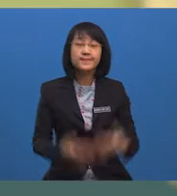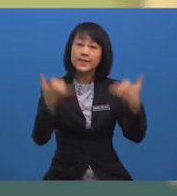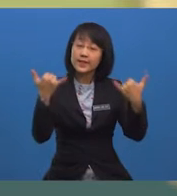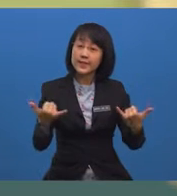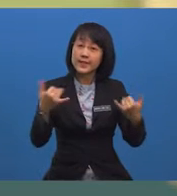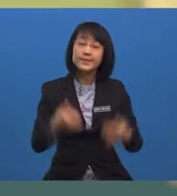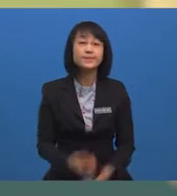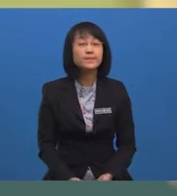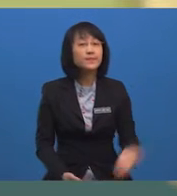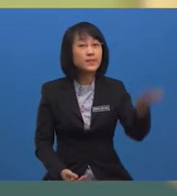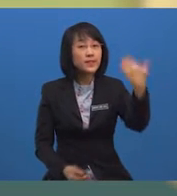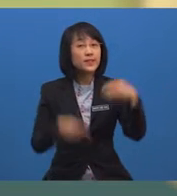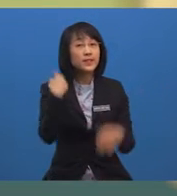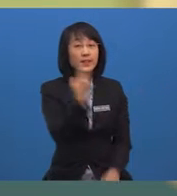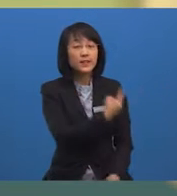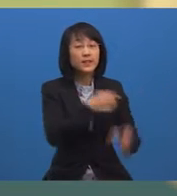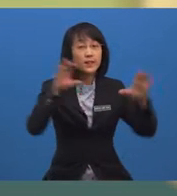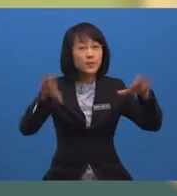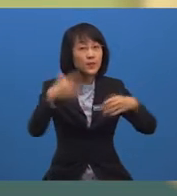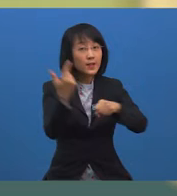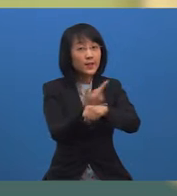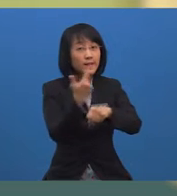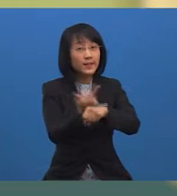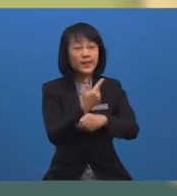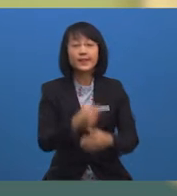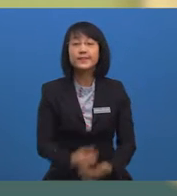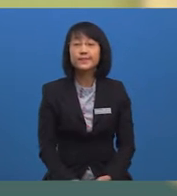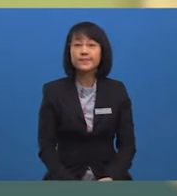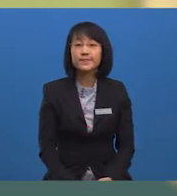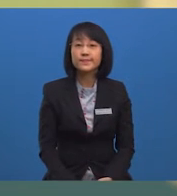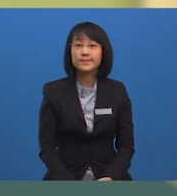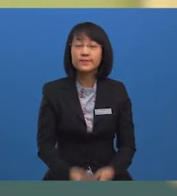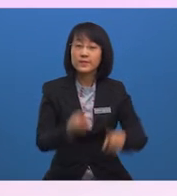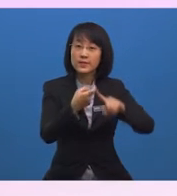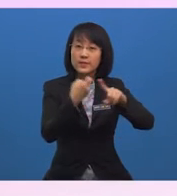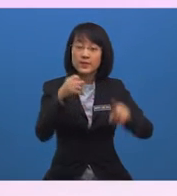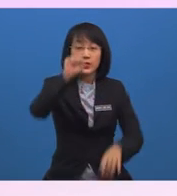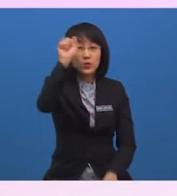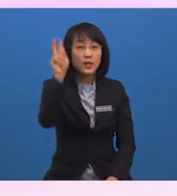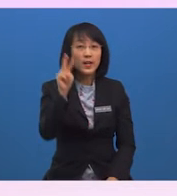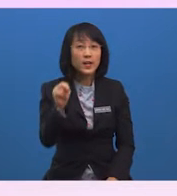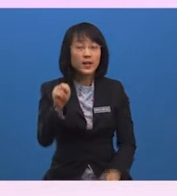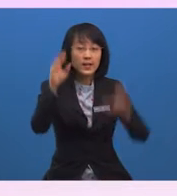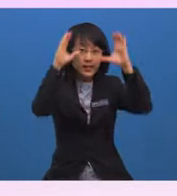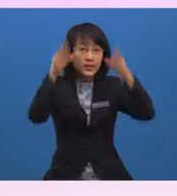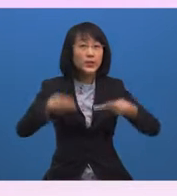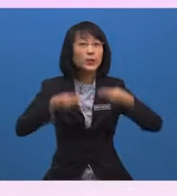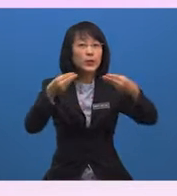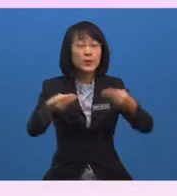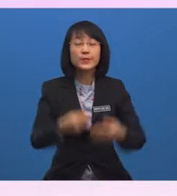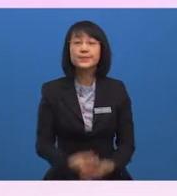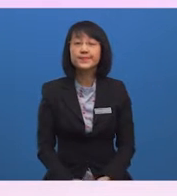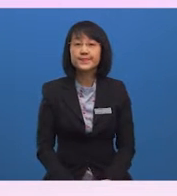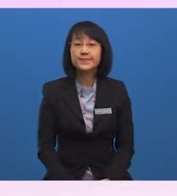Sekarang, mari kita buat latihan dari soalan yang cikgu beri. Cuba ingat